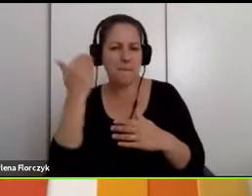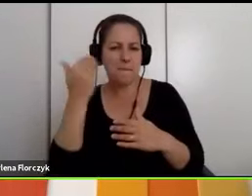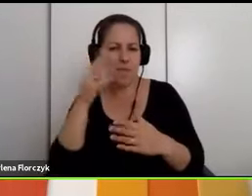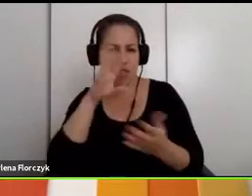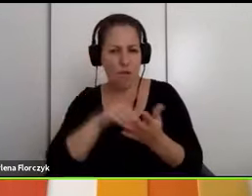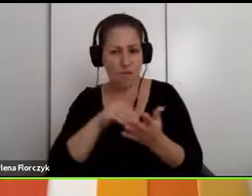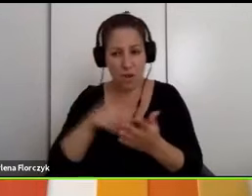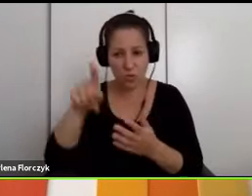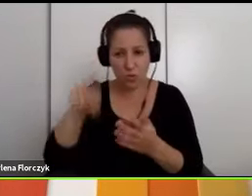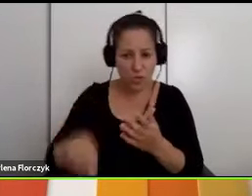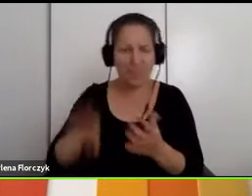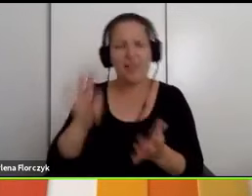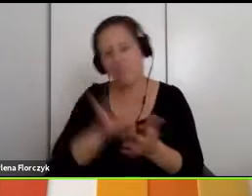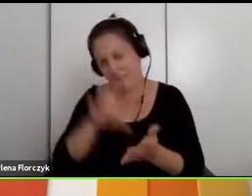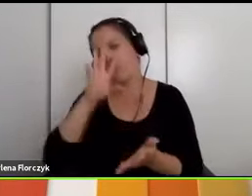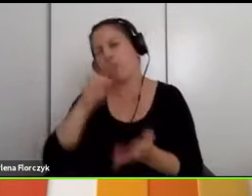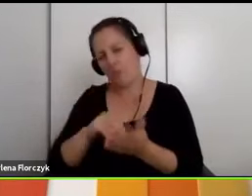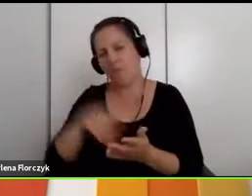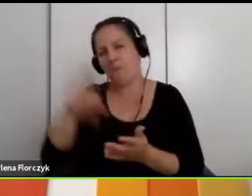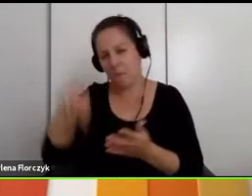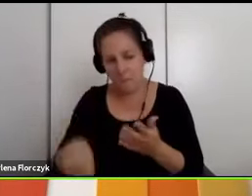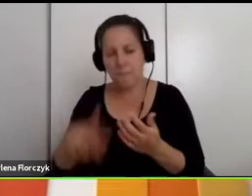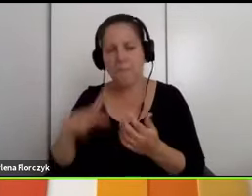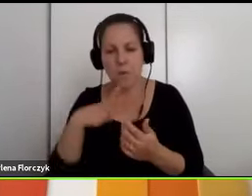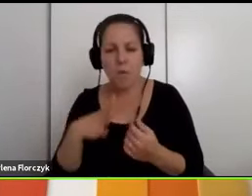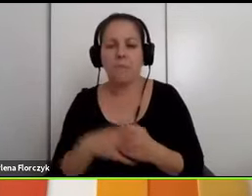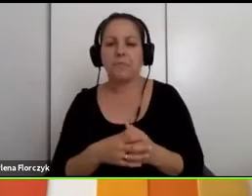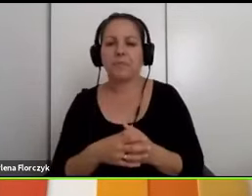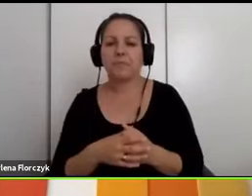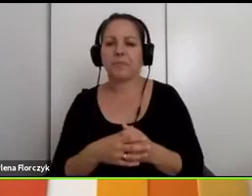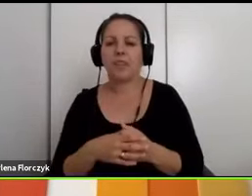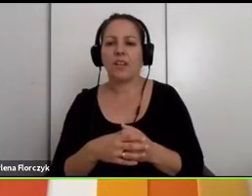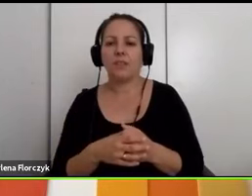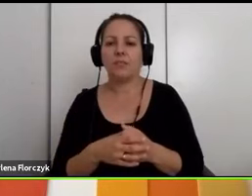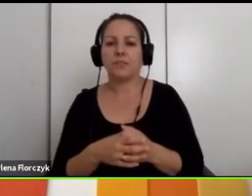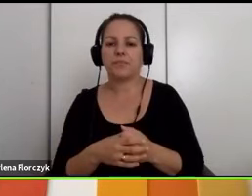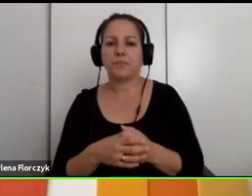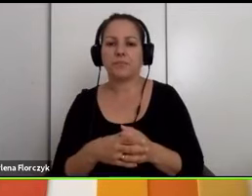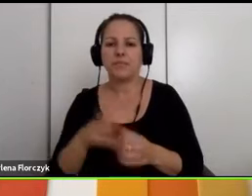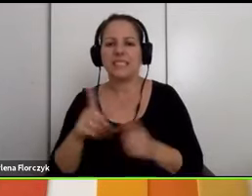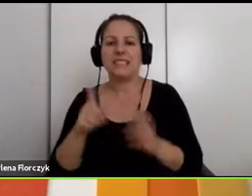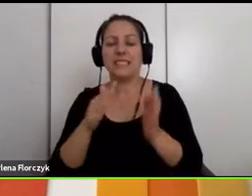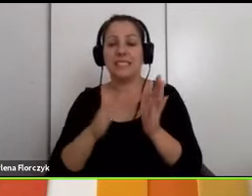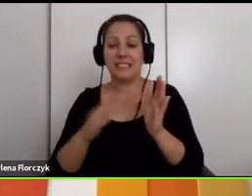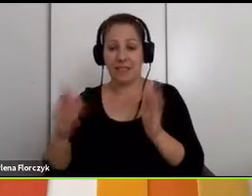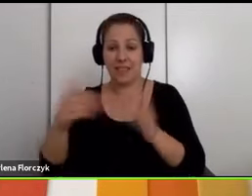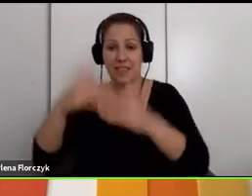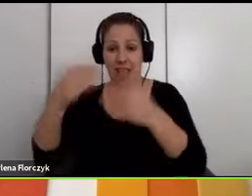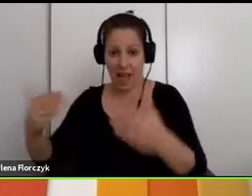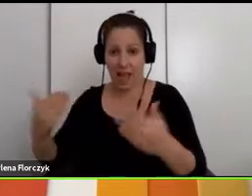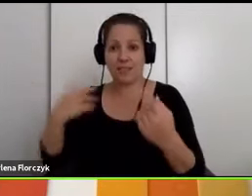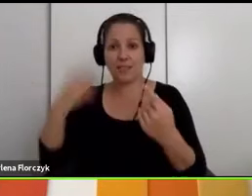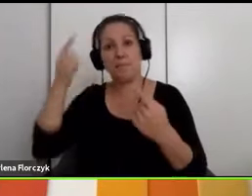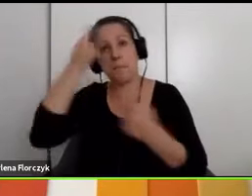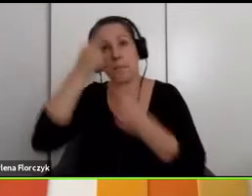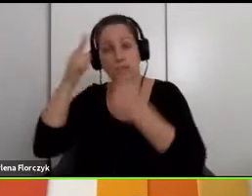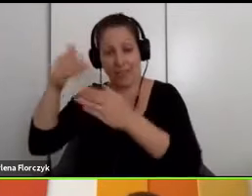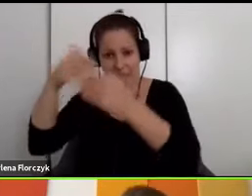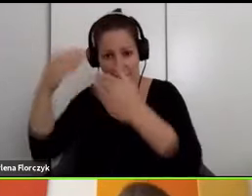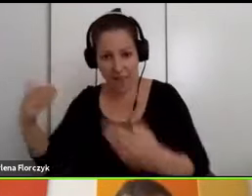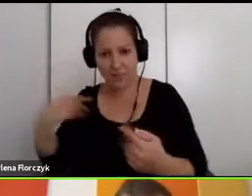doświadczyłeś się tego, na pewno tego doświadczyłeś, może inaczej, że jakby zazwyczaj jak się myśli o teatrze, to się przychodzi na,